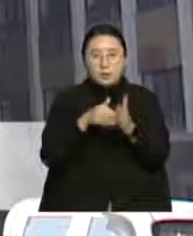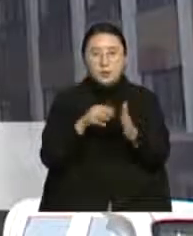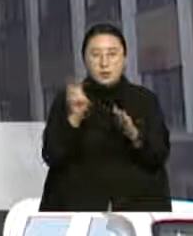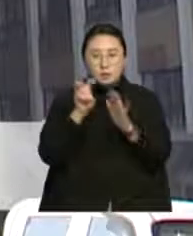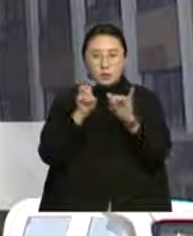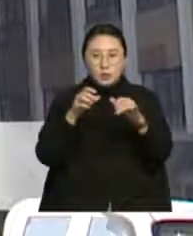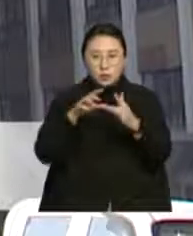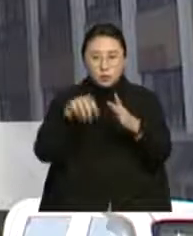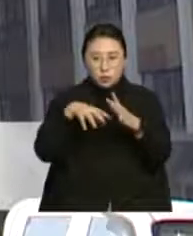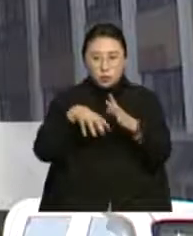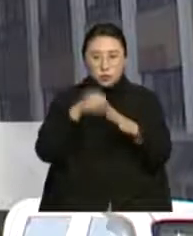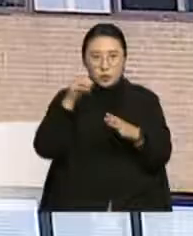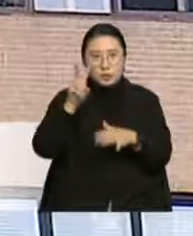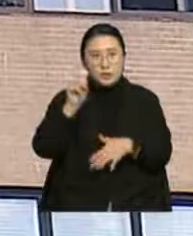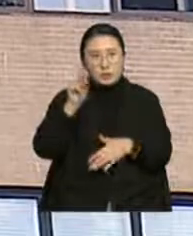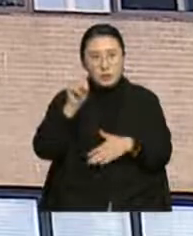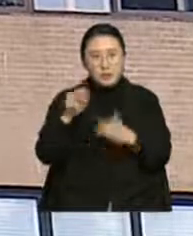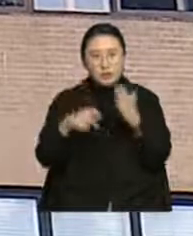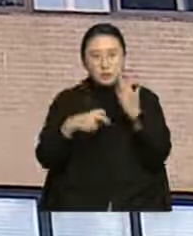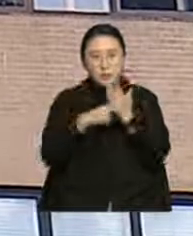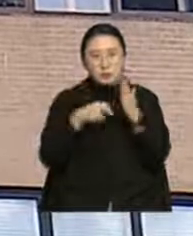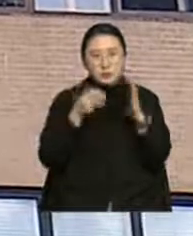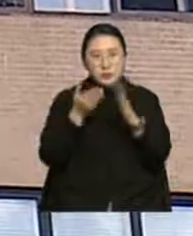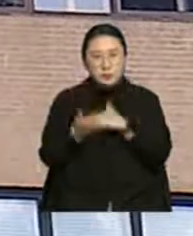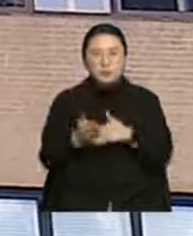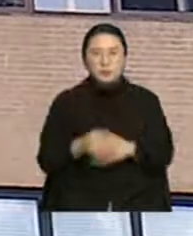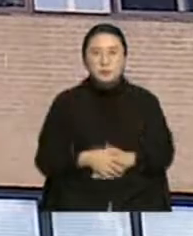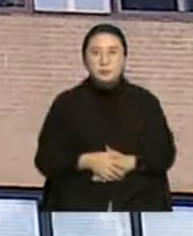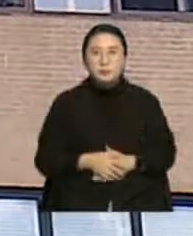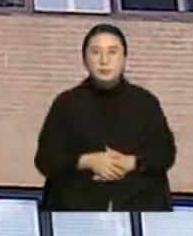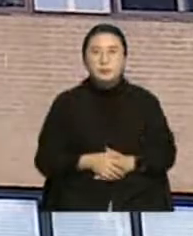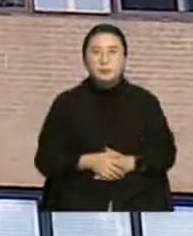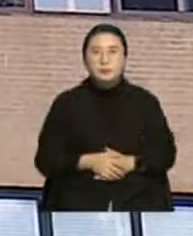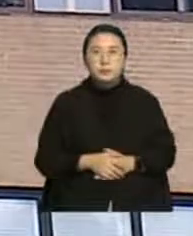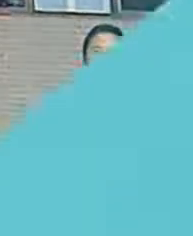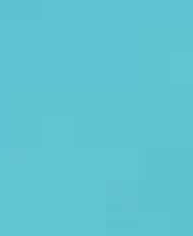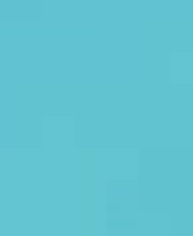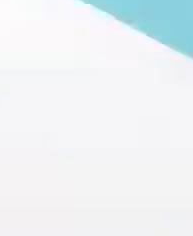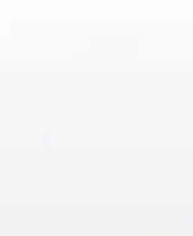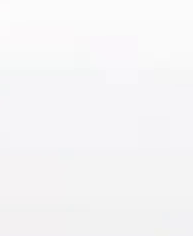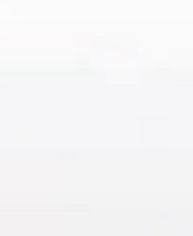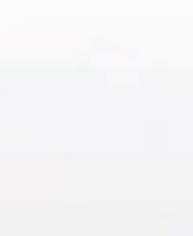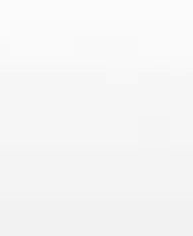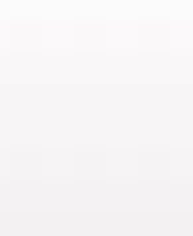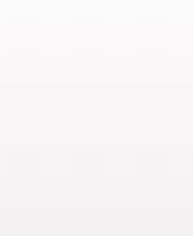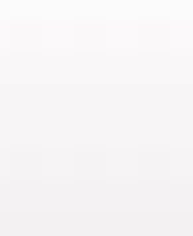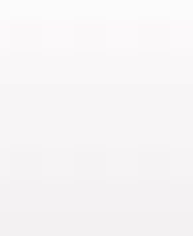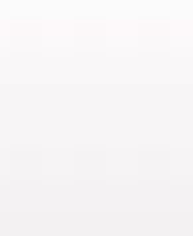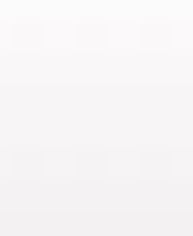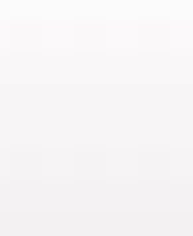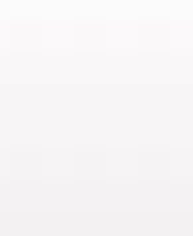30명에게는 추첨을 통해 2만원 상당의 문화상품권을 지급할 계획입니다 음